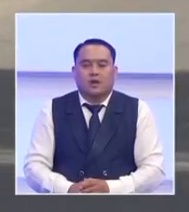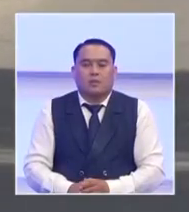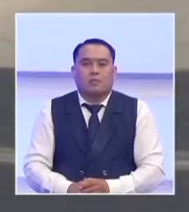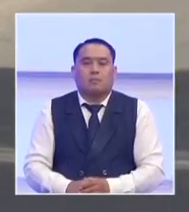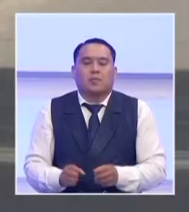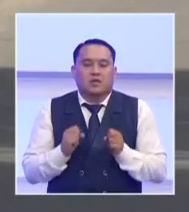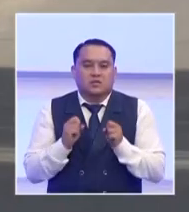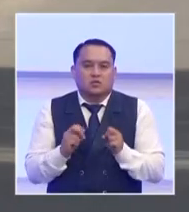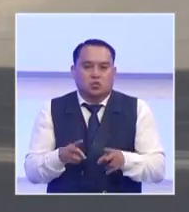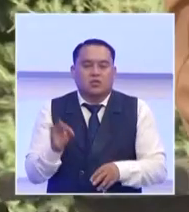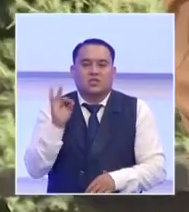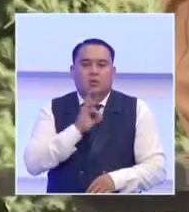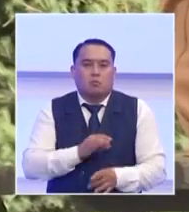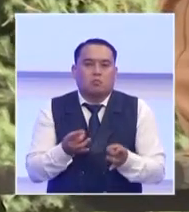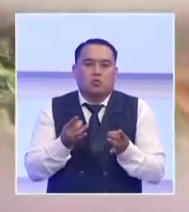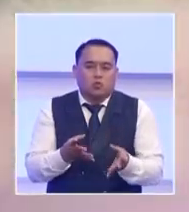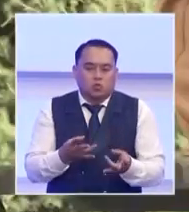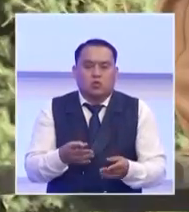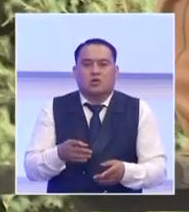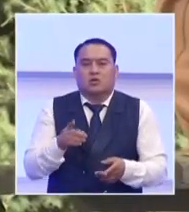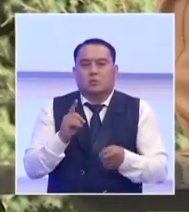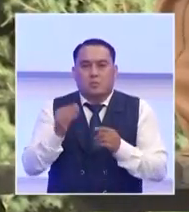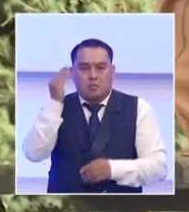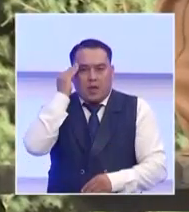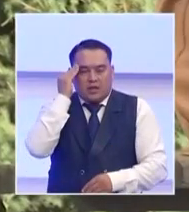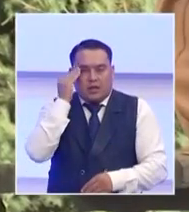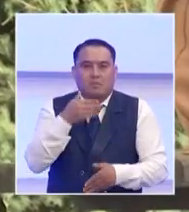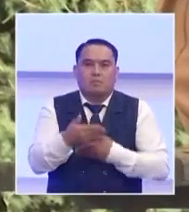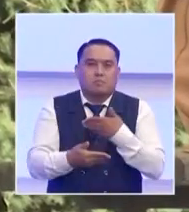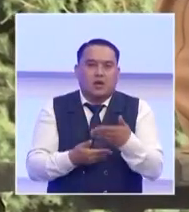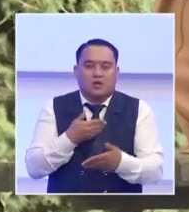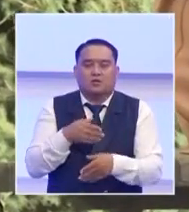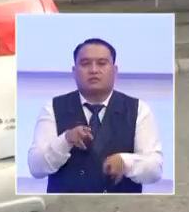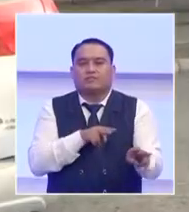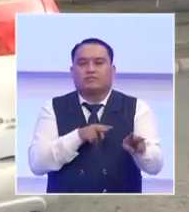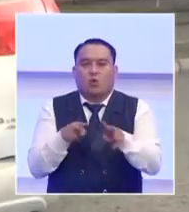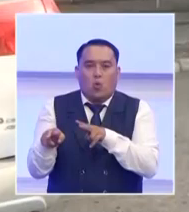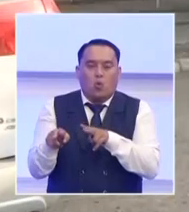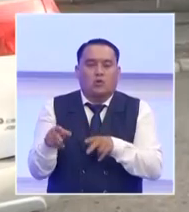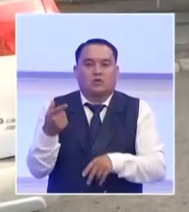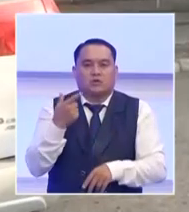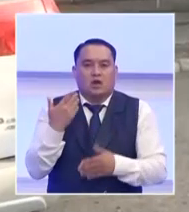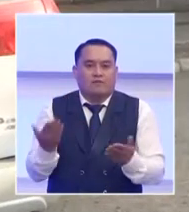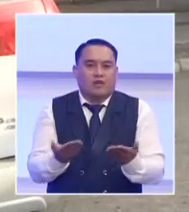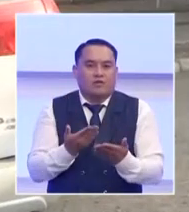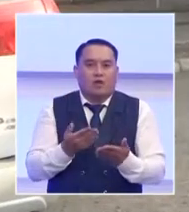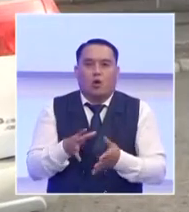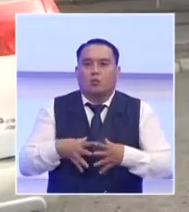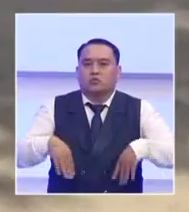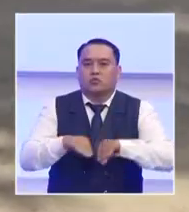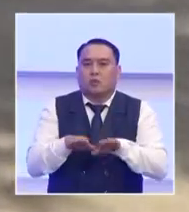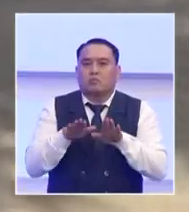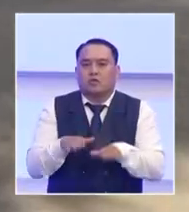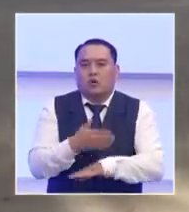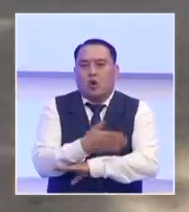стражи порядка применили простой но очень действенный метод первый режим практика с лихвой себя оправдала в общественных местах и на